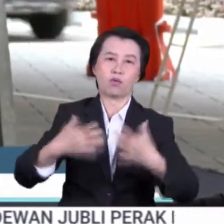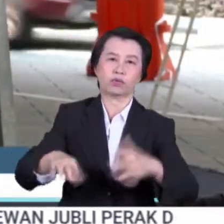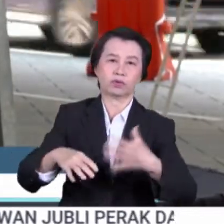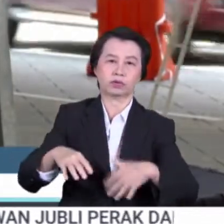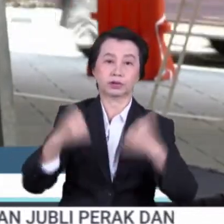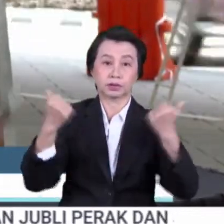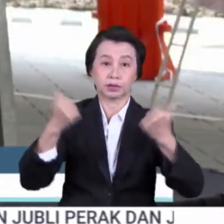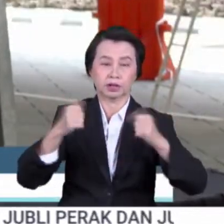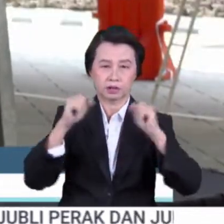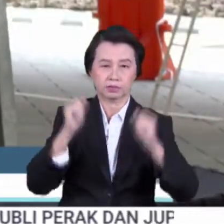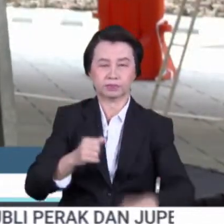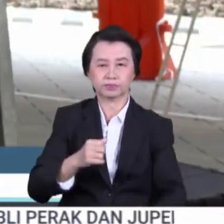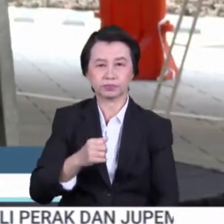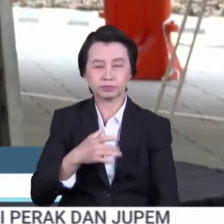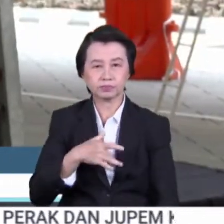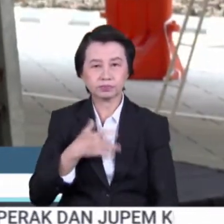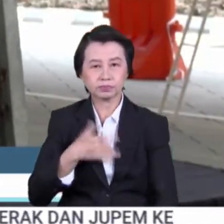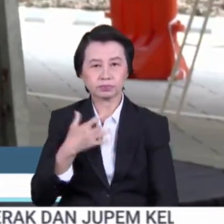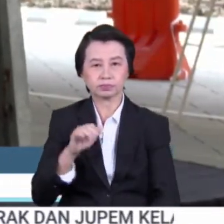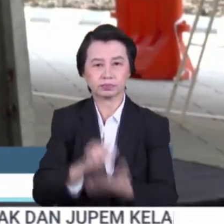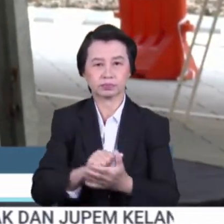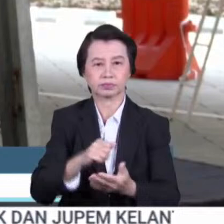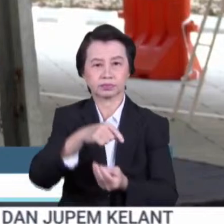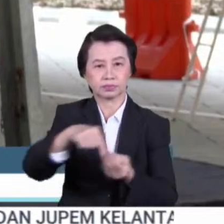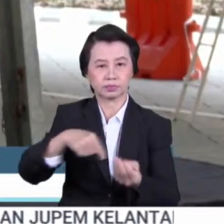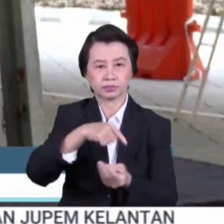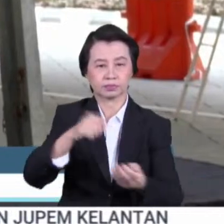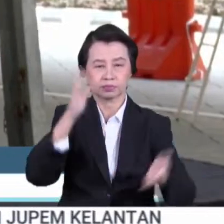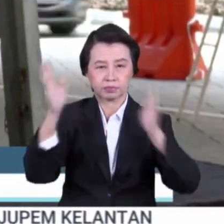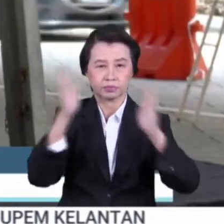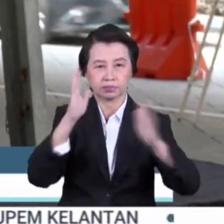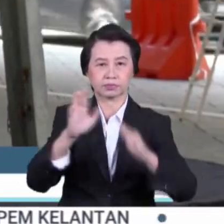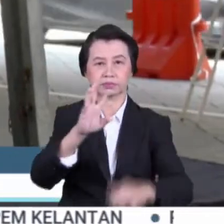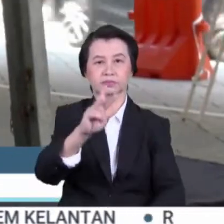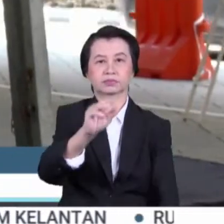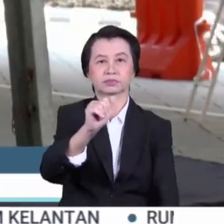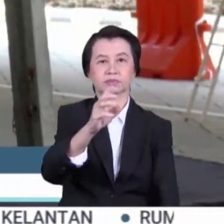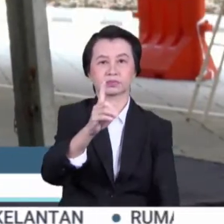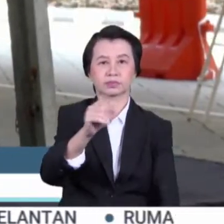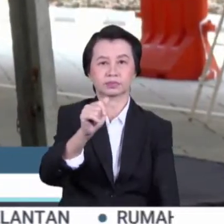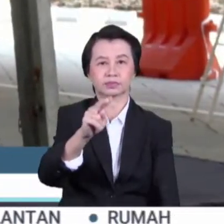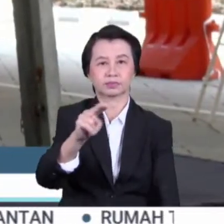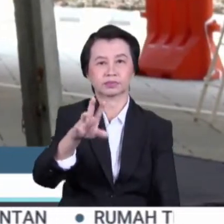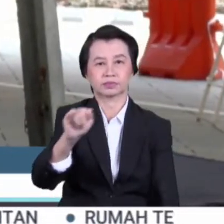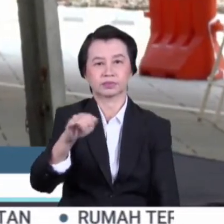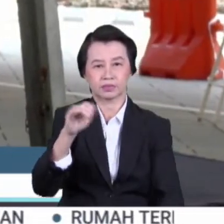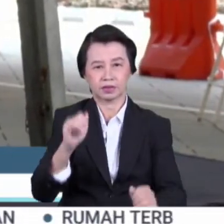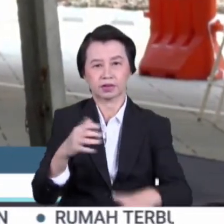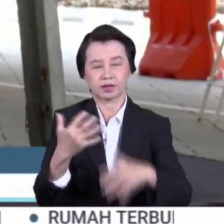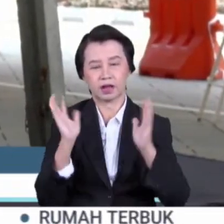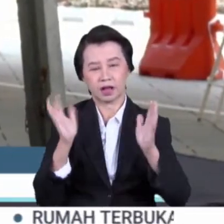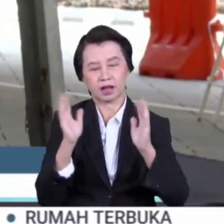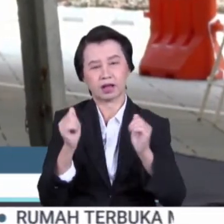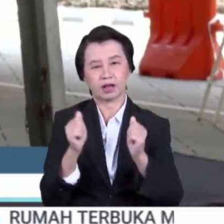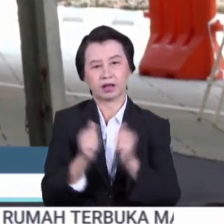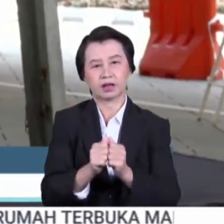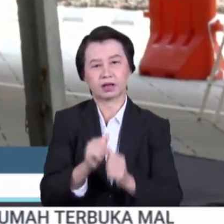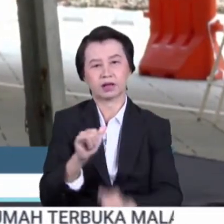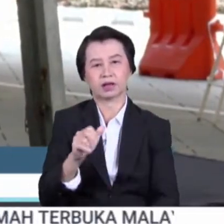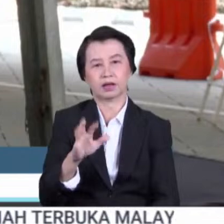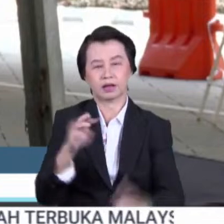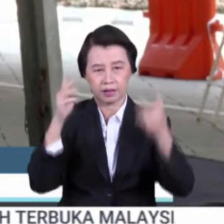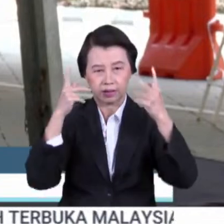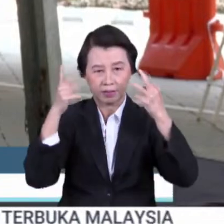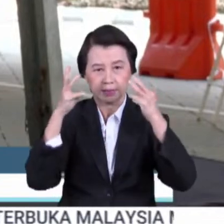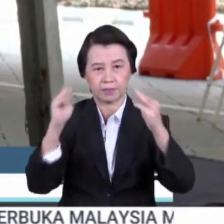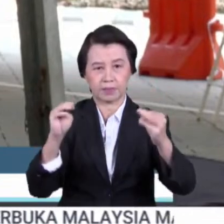Aidilfitri dapat dirasai dalam suasana Malaysia Madani. Dan di samping itu dapat beramah mesra dengan Yang Amat Berhormat Perdana